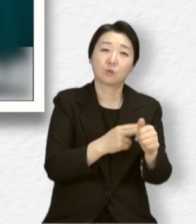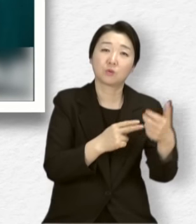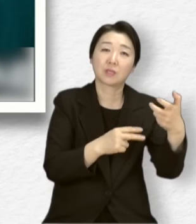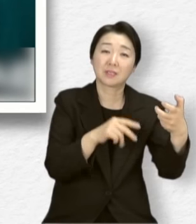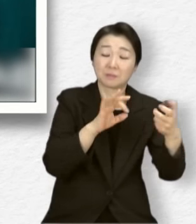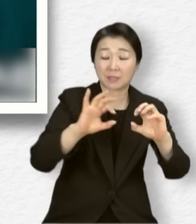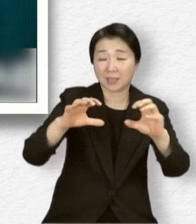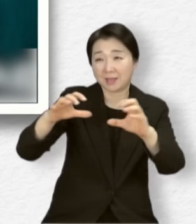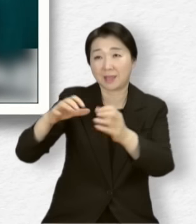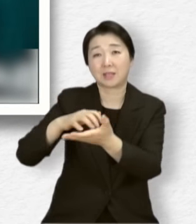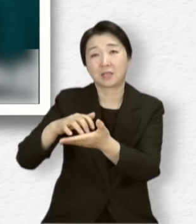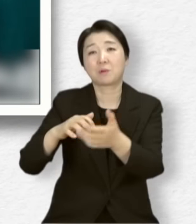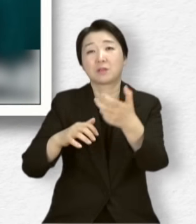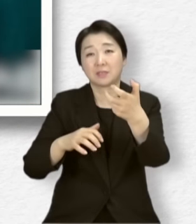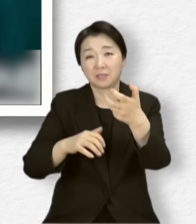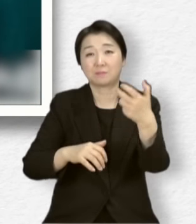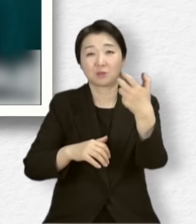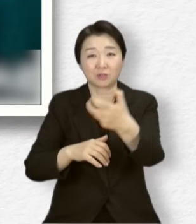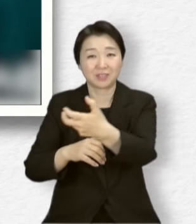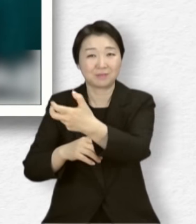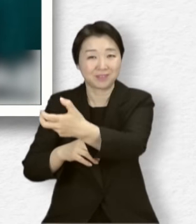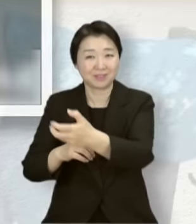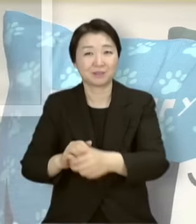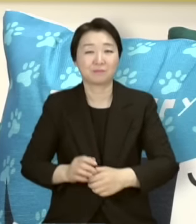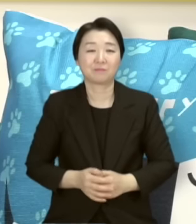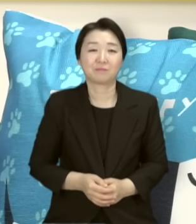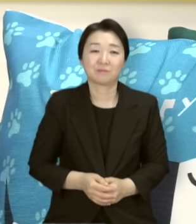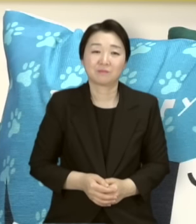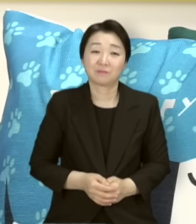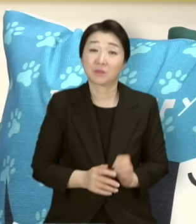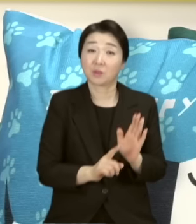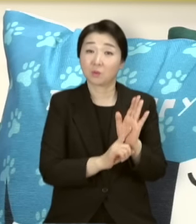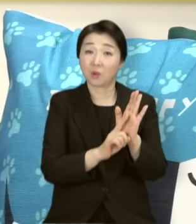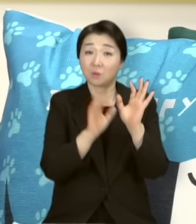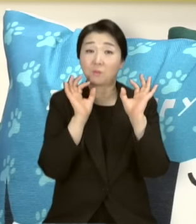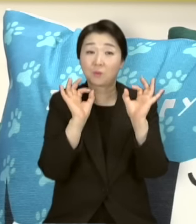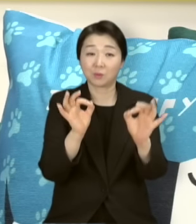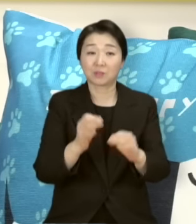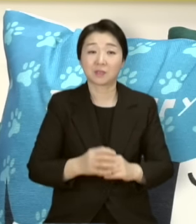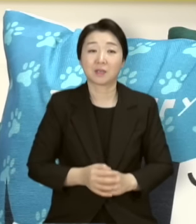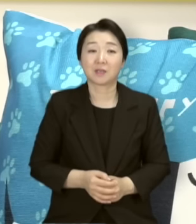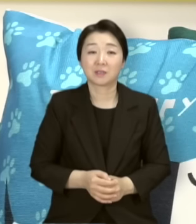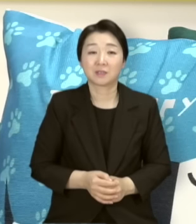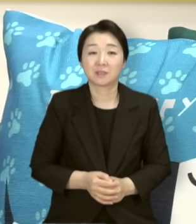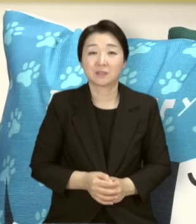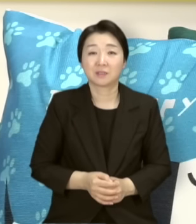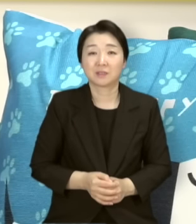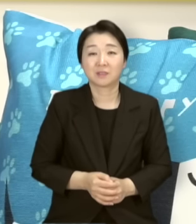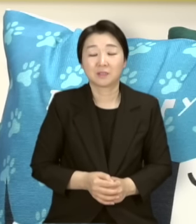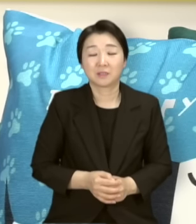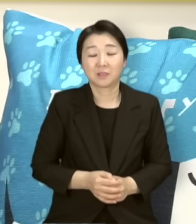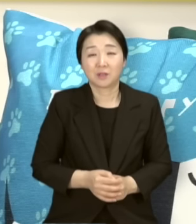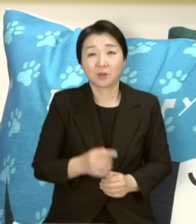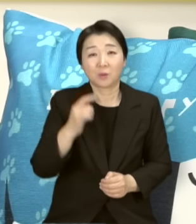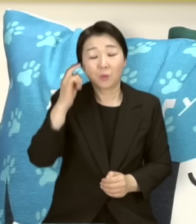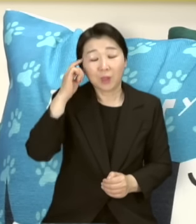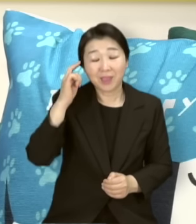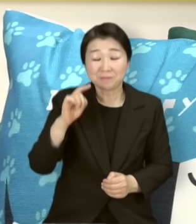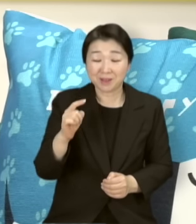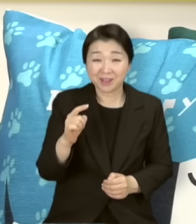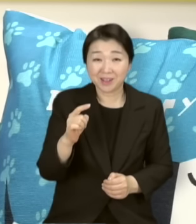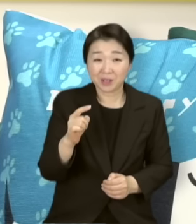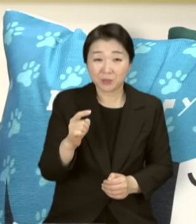70개국 그러니까 저 이게 선전을 보니까 주소만 한국이다. 아. 근데